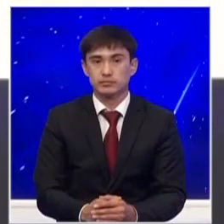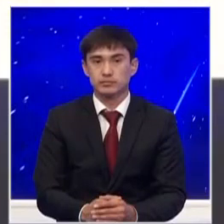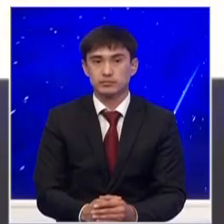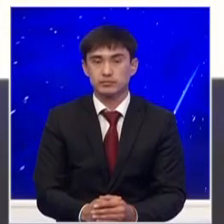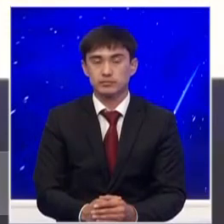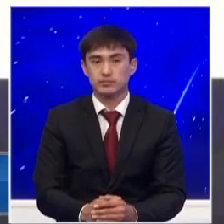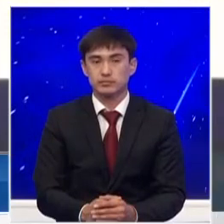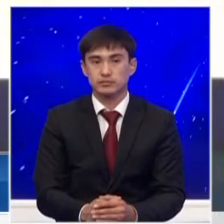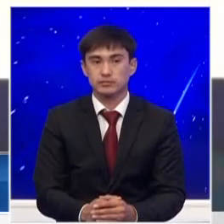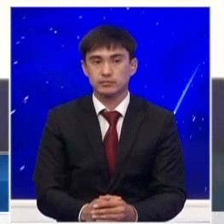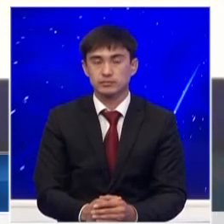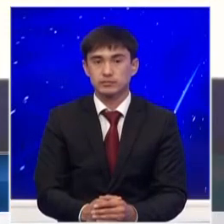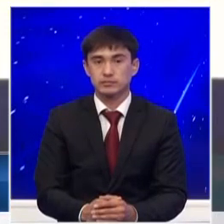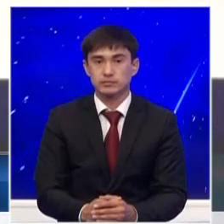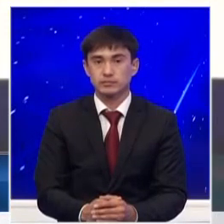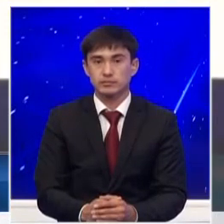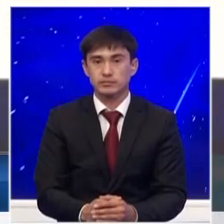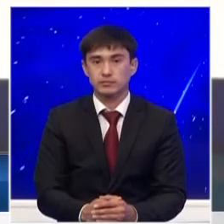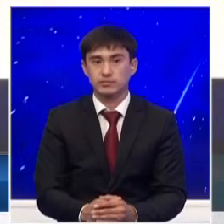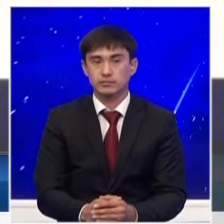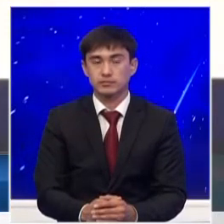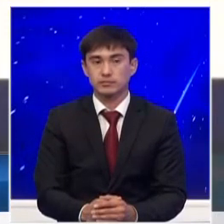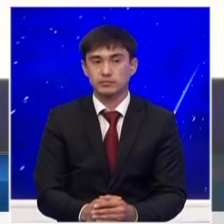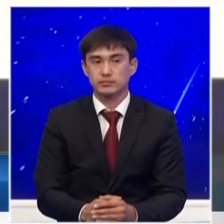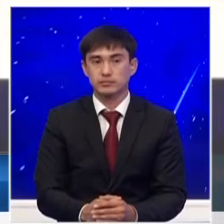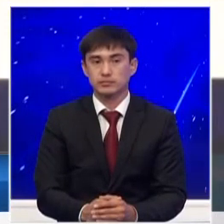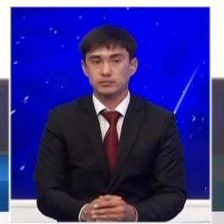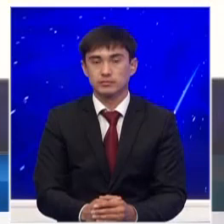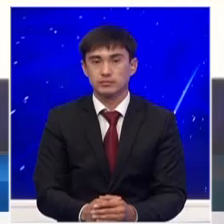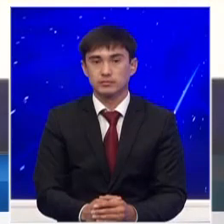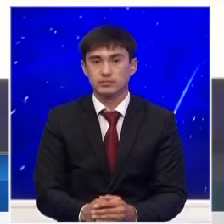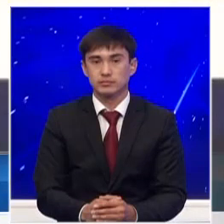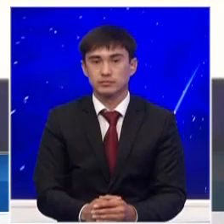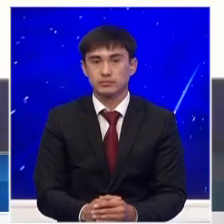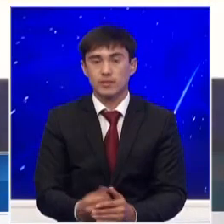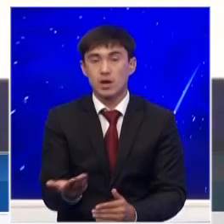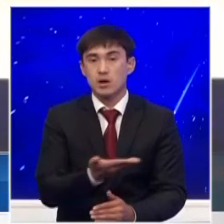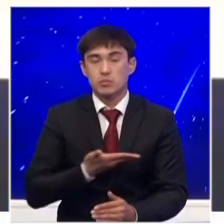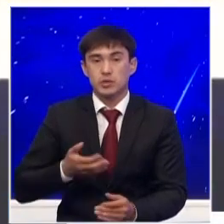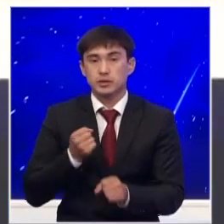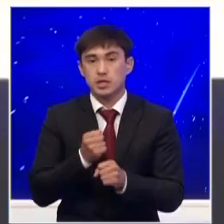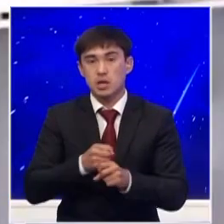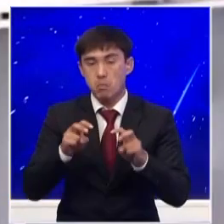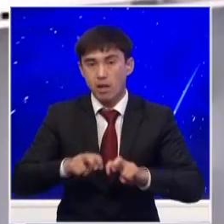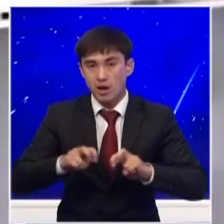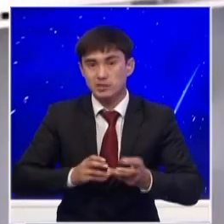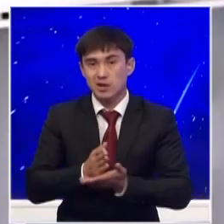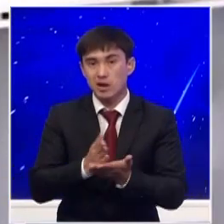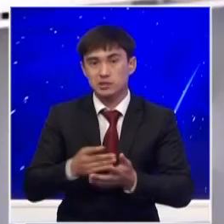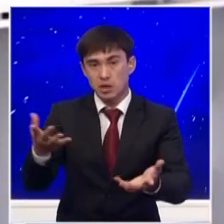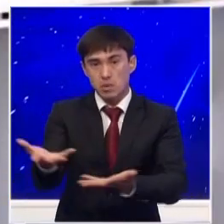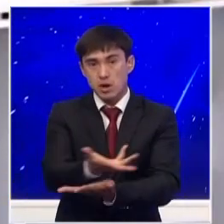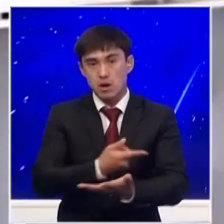Картаны орналасу макеты дайындалады. Және Казахстан республикасының мемлекет. Мы делаем анализ карт, собираем нужную